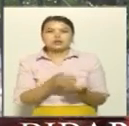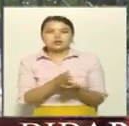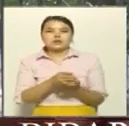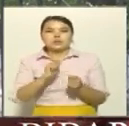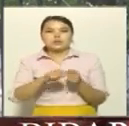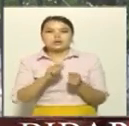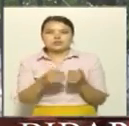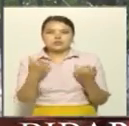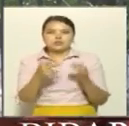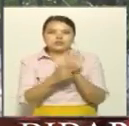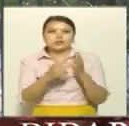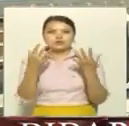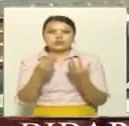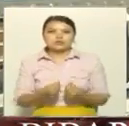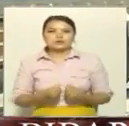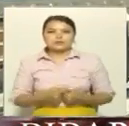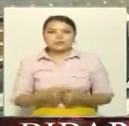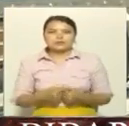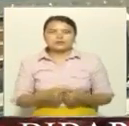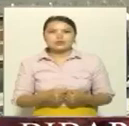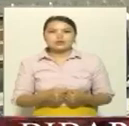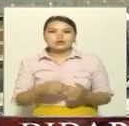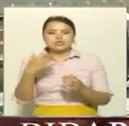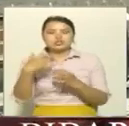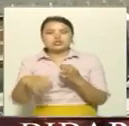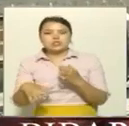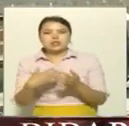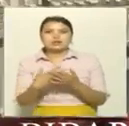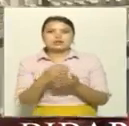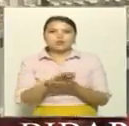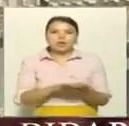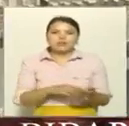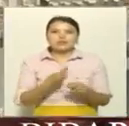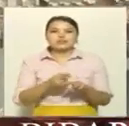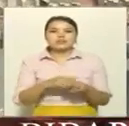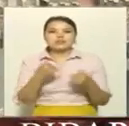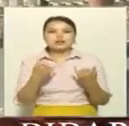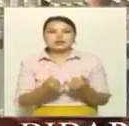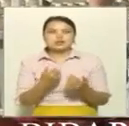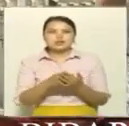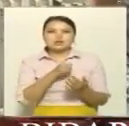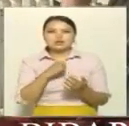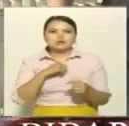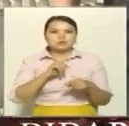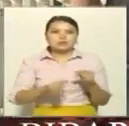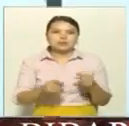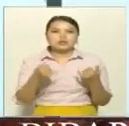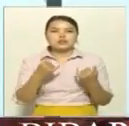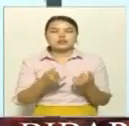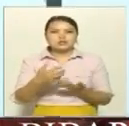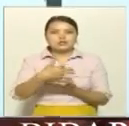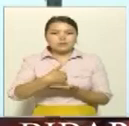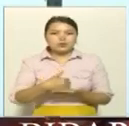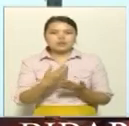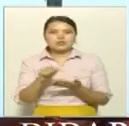в течение 8 рабочих дней. Перерасчет, увеличение и продление платежей производится в автоматизированном режиме. То есть собирать